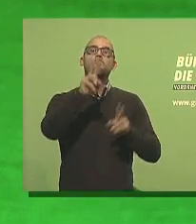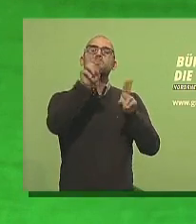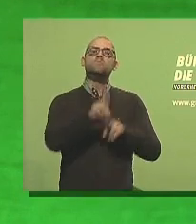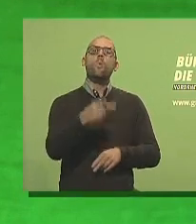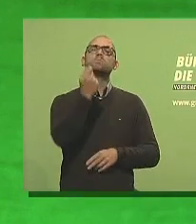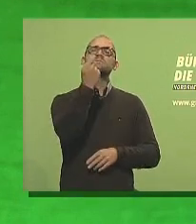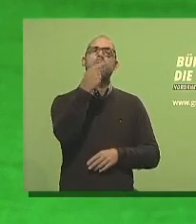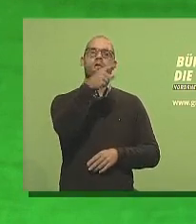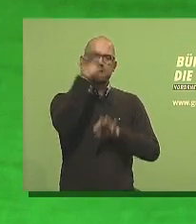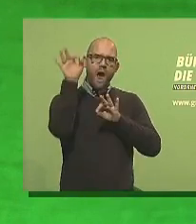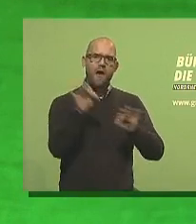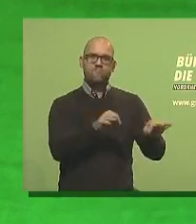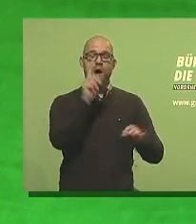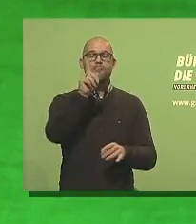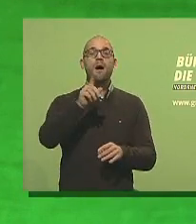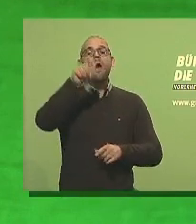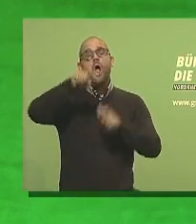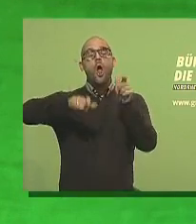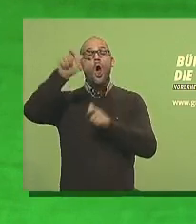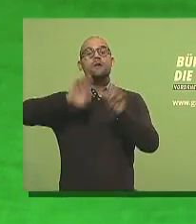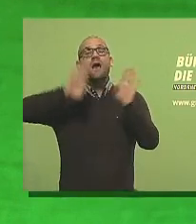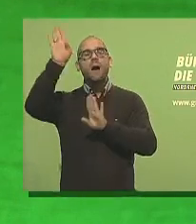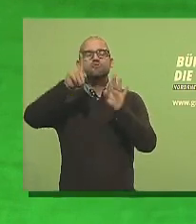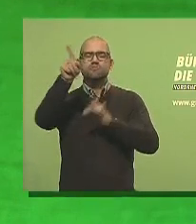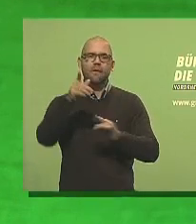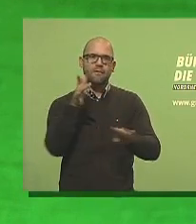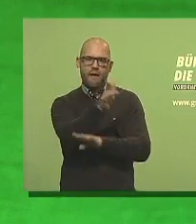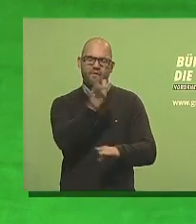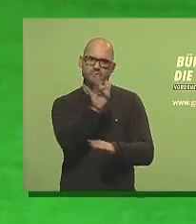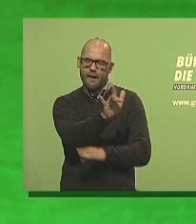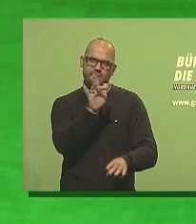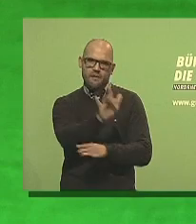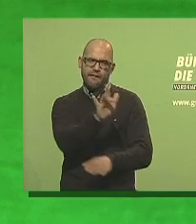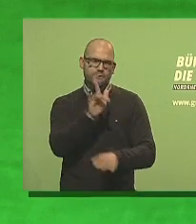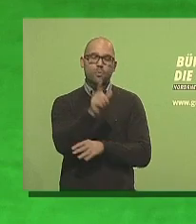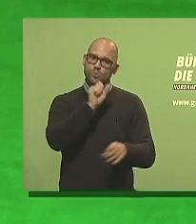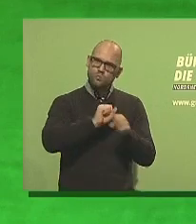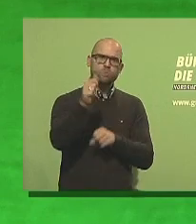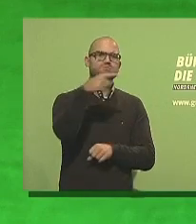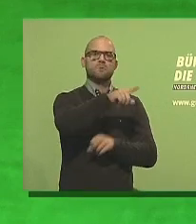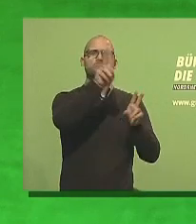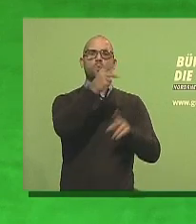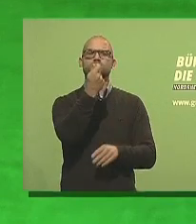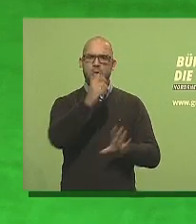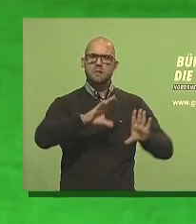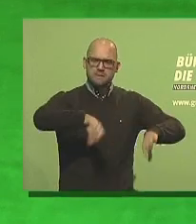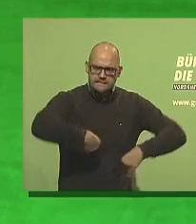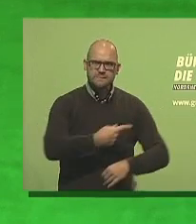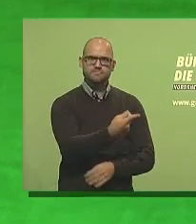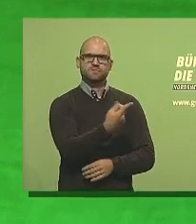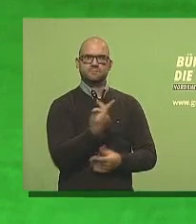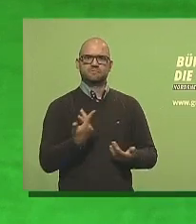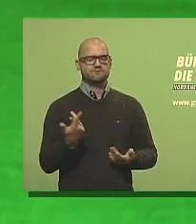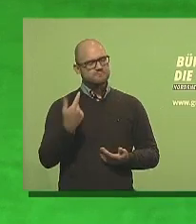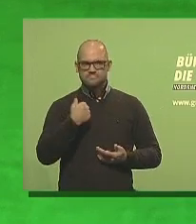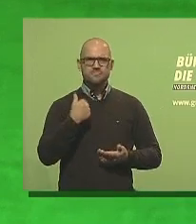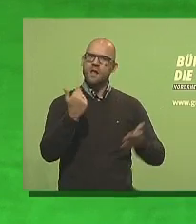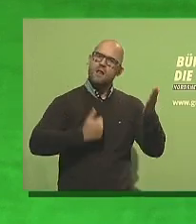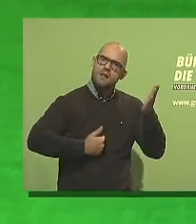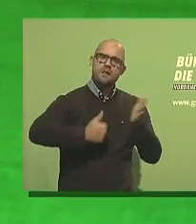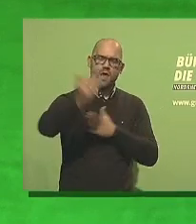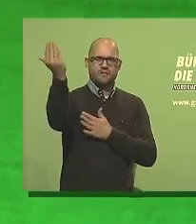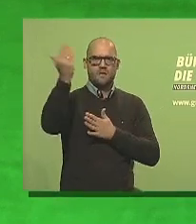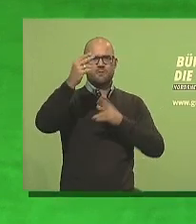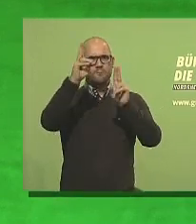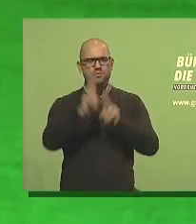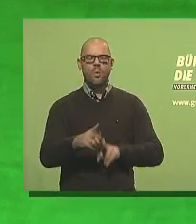gegen die Industrie, gegen die Gewerkschaften, gegen die Wohlfahrtsverbände. Wir sagen, nein, Betreuungsgeld ist es bestimmt